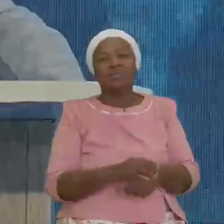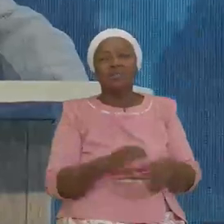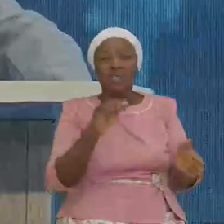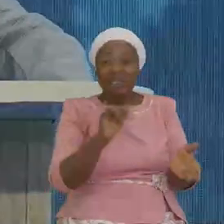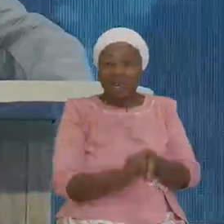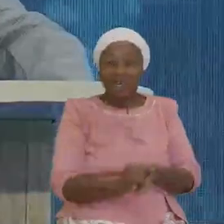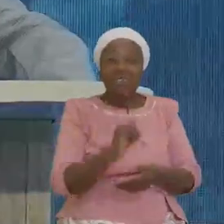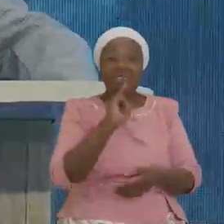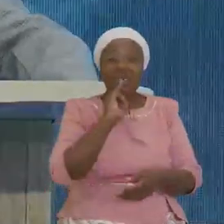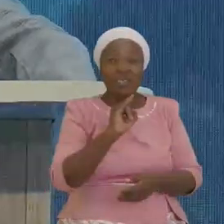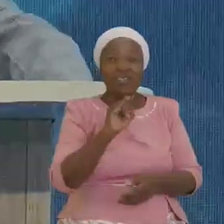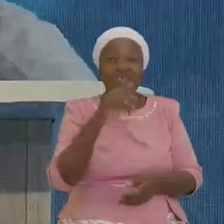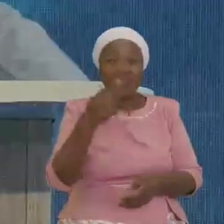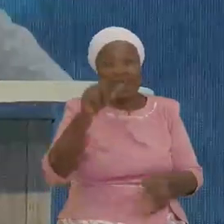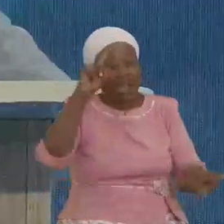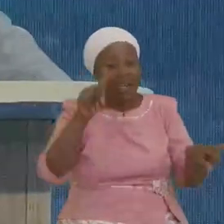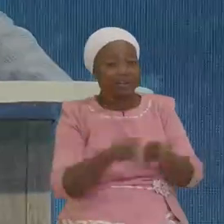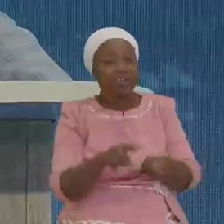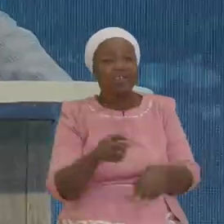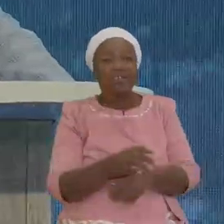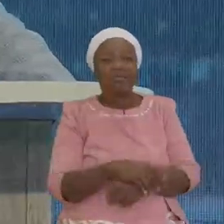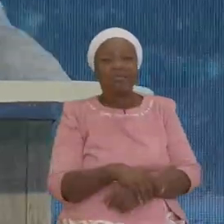Ça, c'est le pacte.